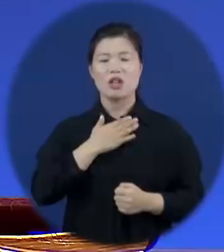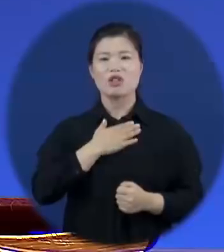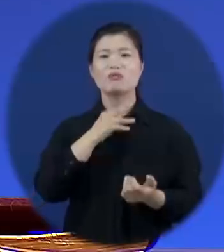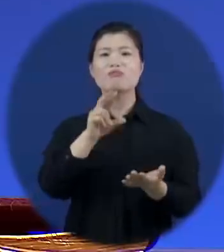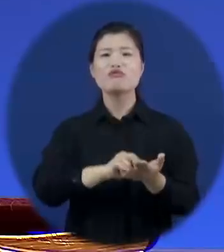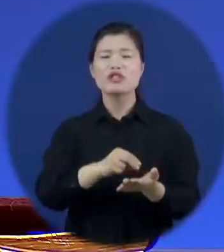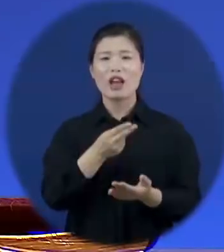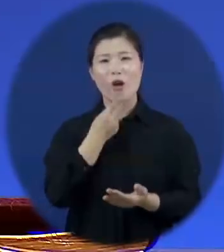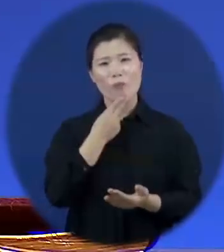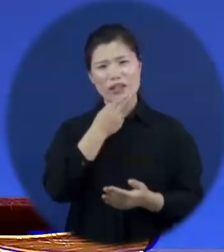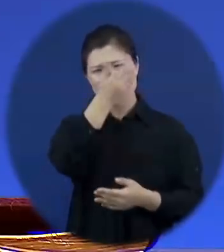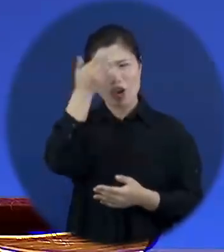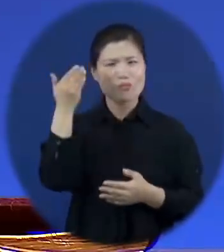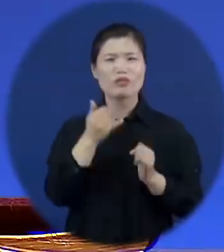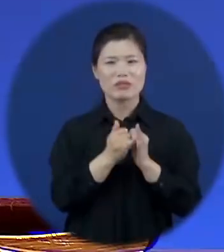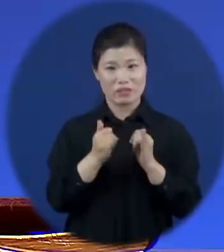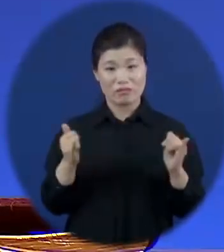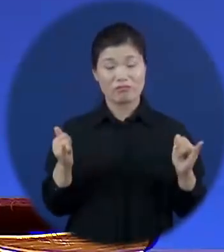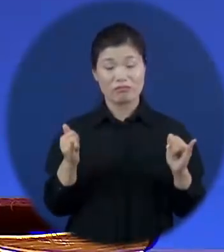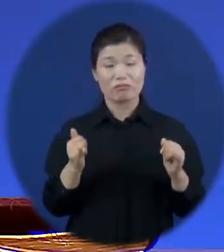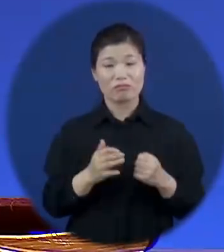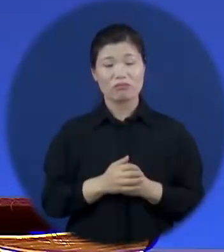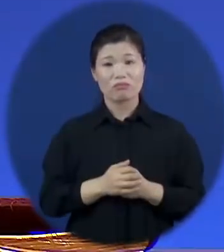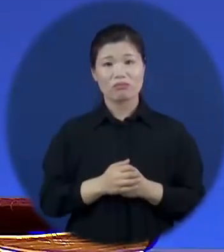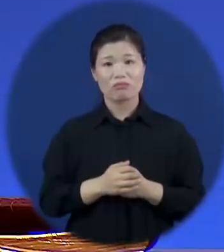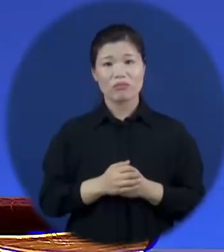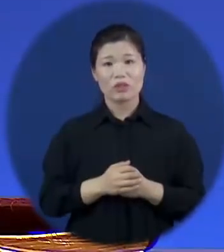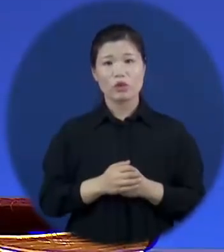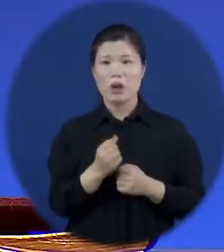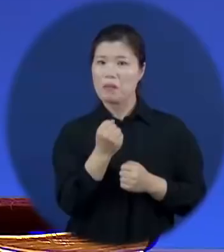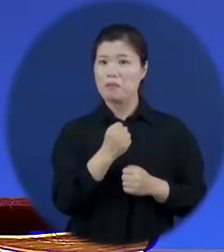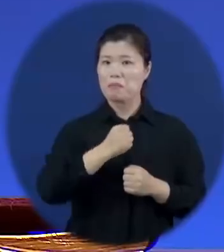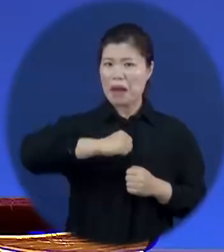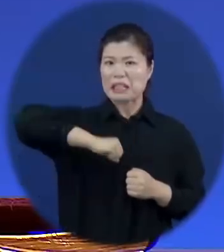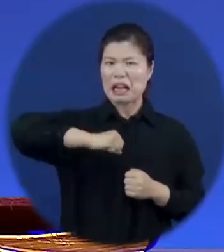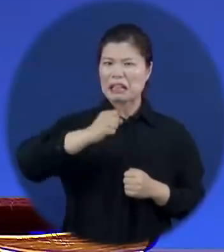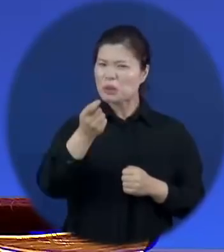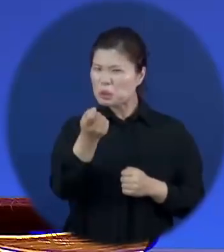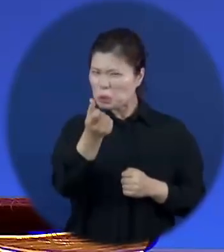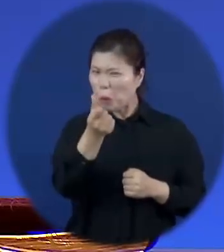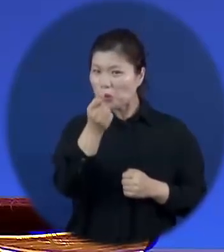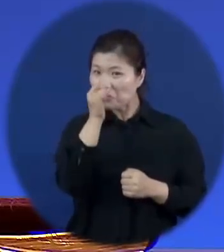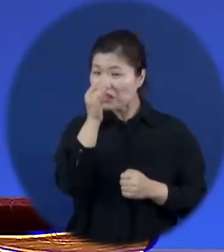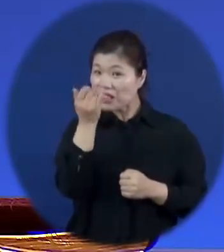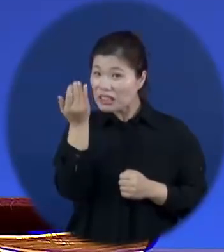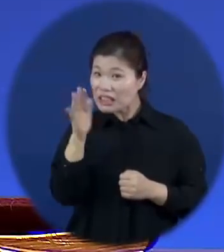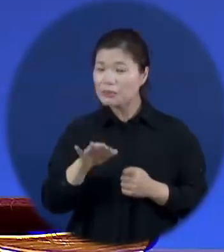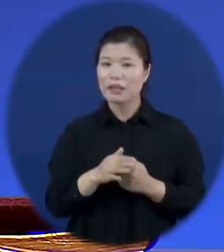저는 문제없는 젊은이였죠. 물론 반항하는 기질이 좀 있었지만